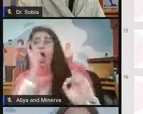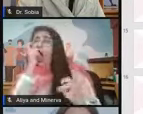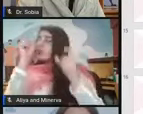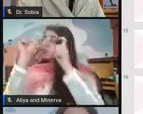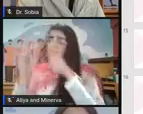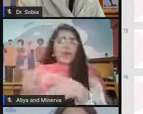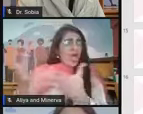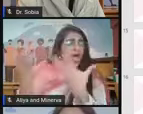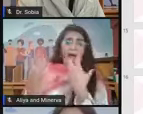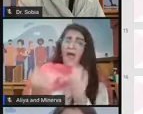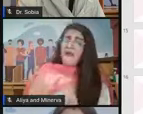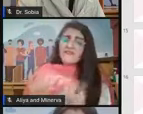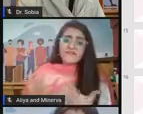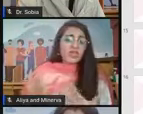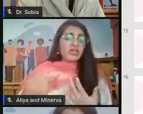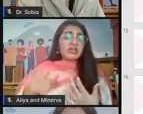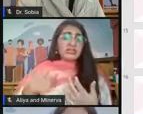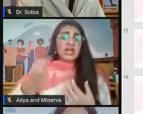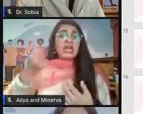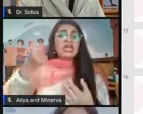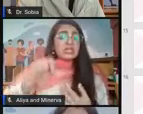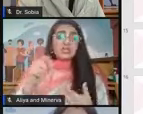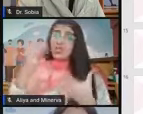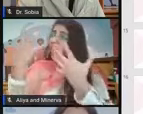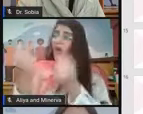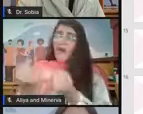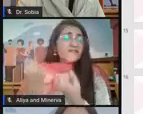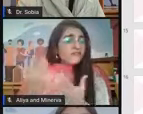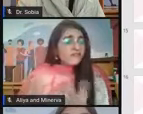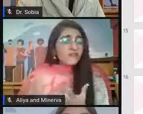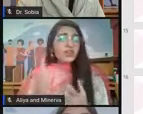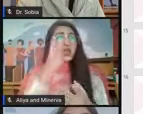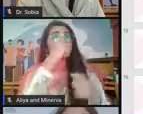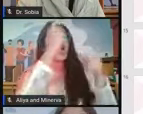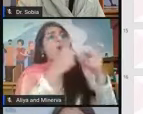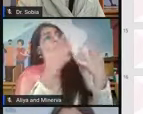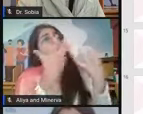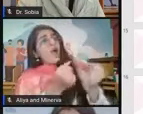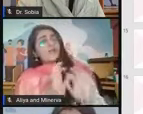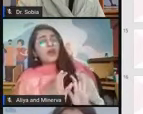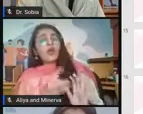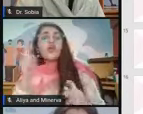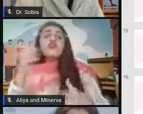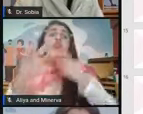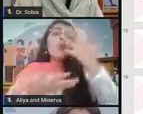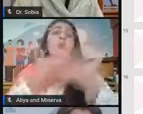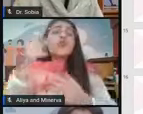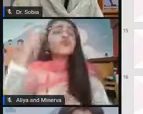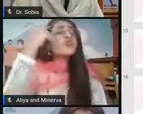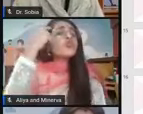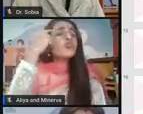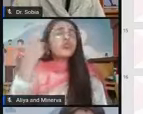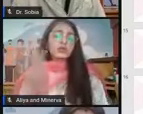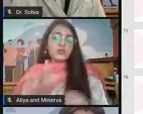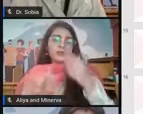होता. मर्द like men don't go through this. So what would you like to say on that?